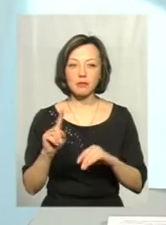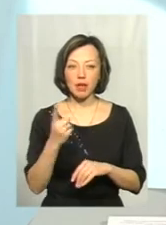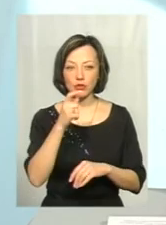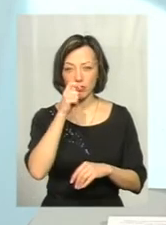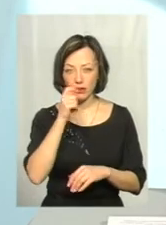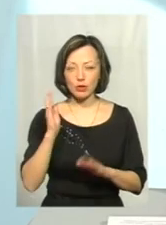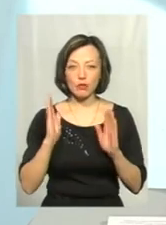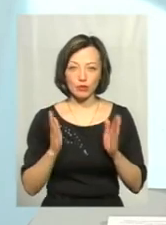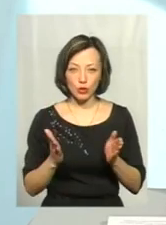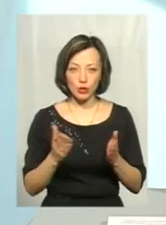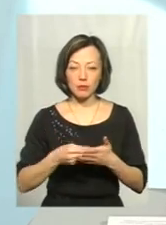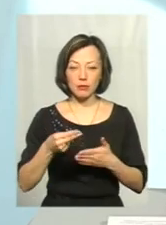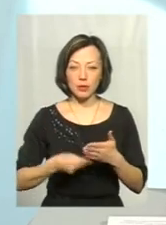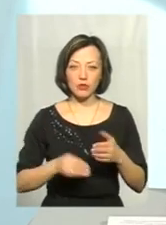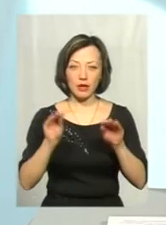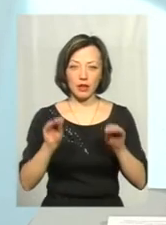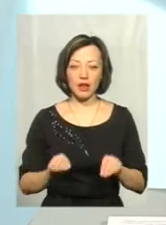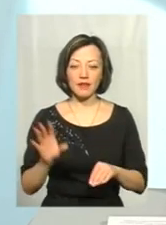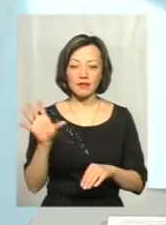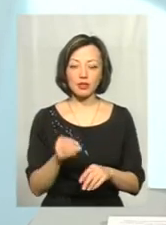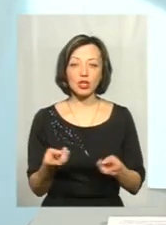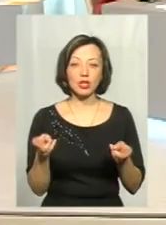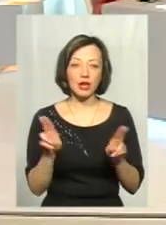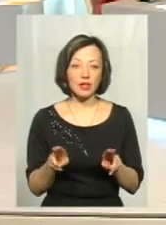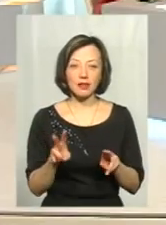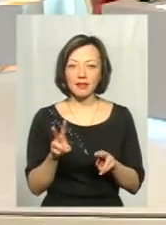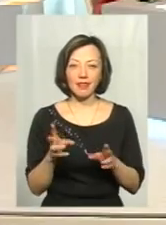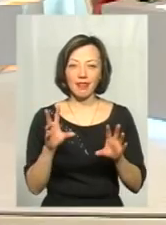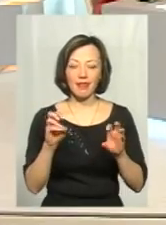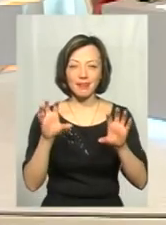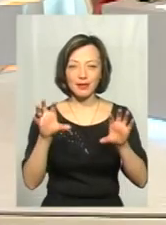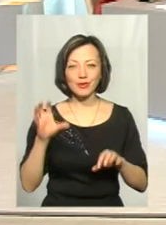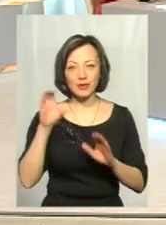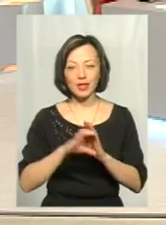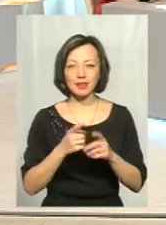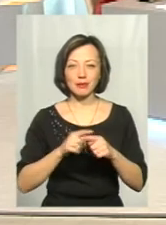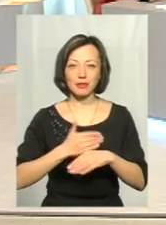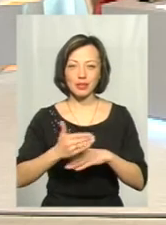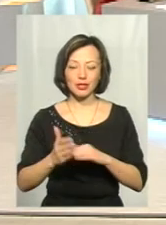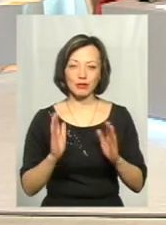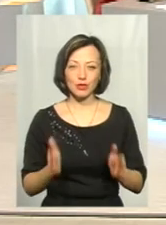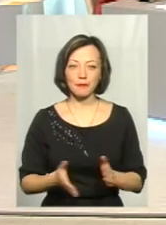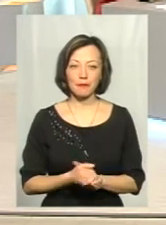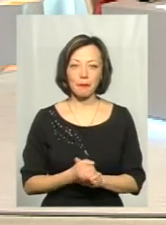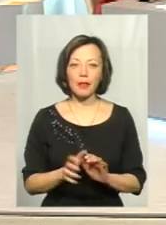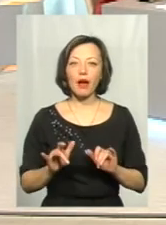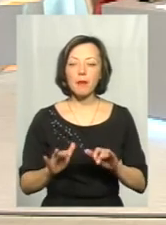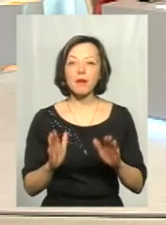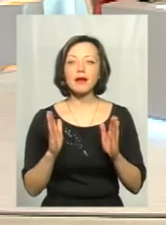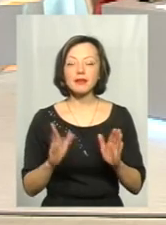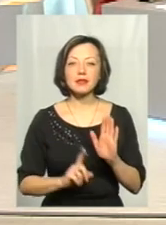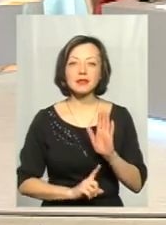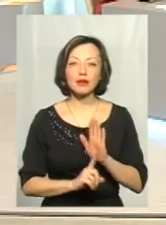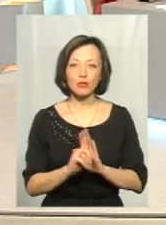квітня вже будуть підписувати декларації. Для всіх інших незаконослухняних, я думаю, що це буде пізніше. Тобто кампанія тільки стартує